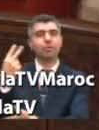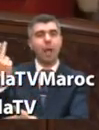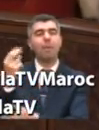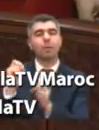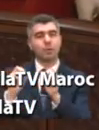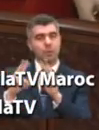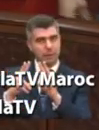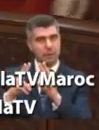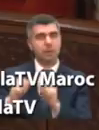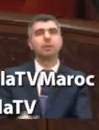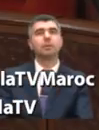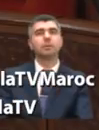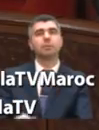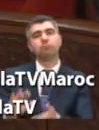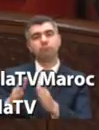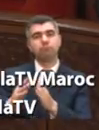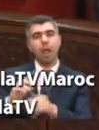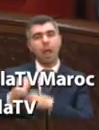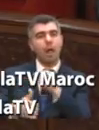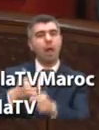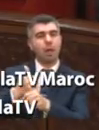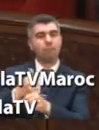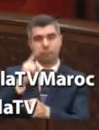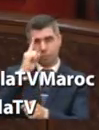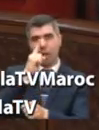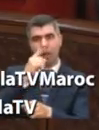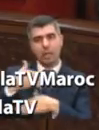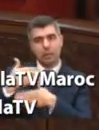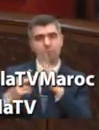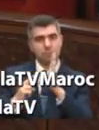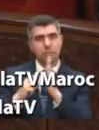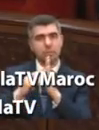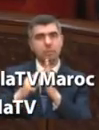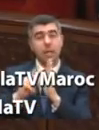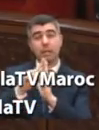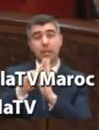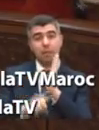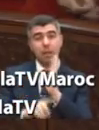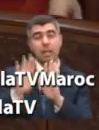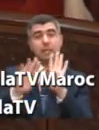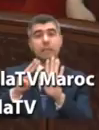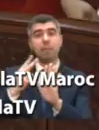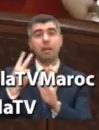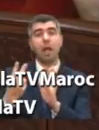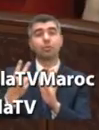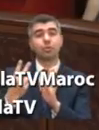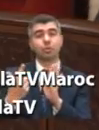مؤسسات جامعية تقريبا كل سنة. الأسبوع المنصرم تم إحداث 17 مؤسسة